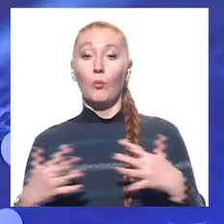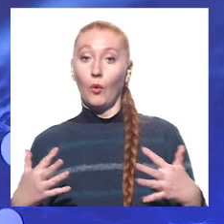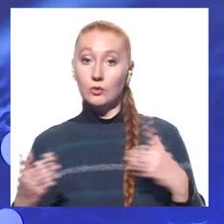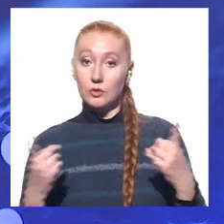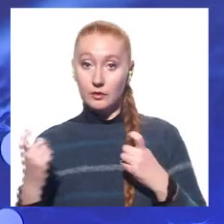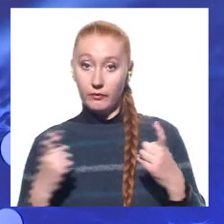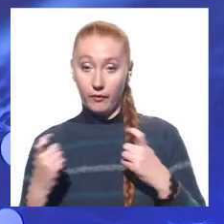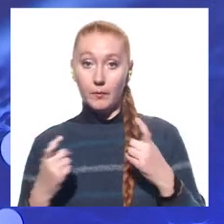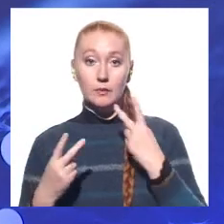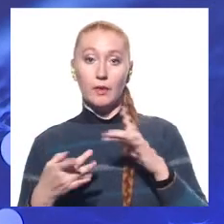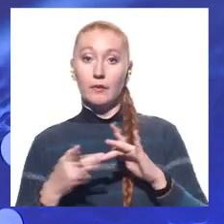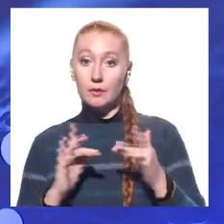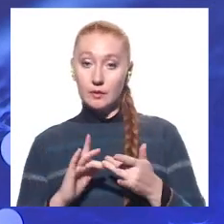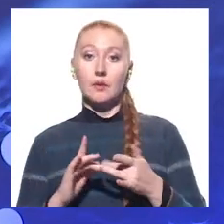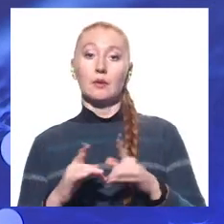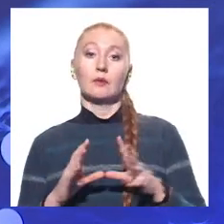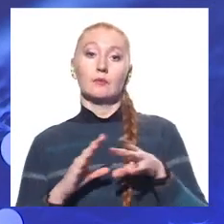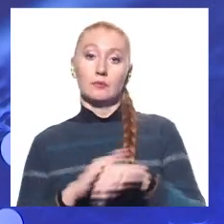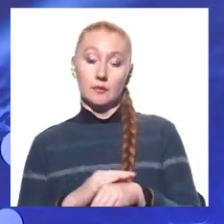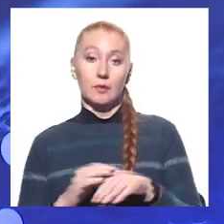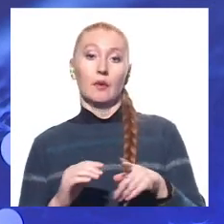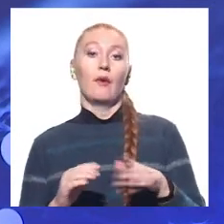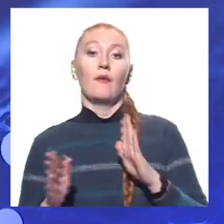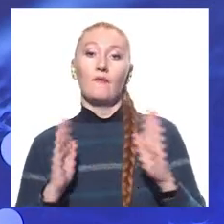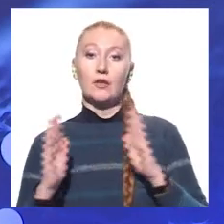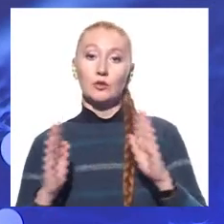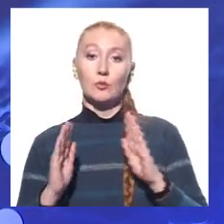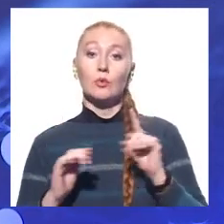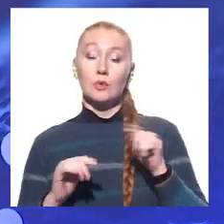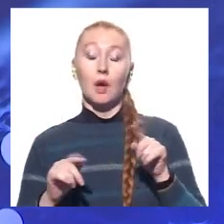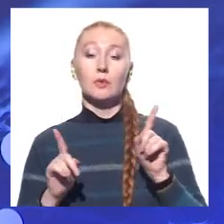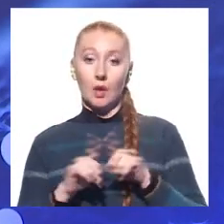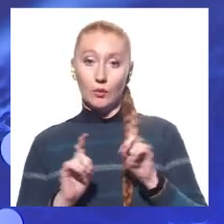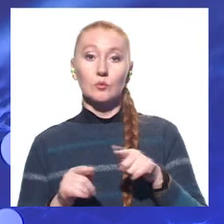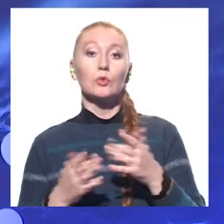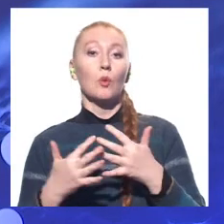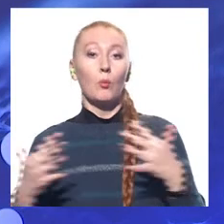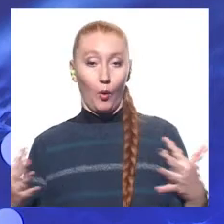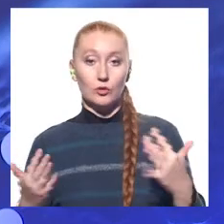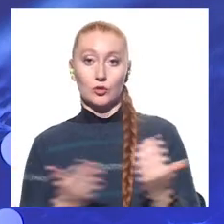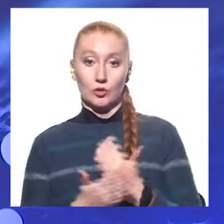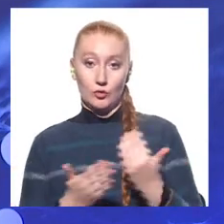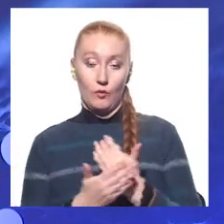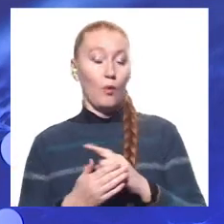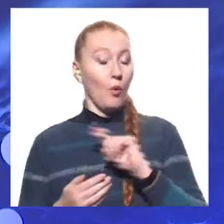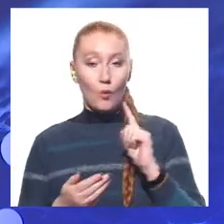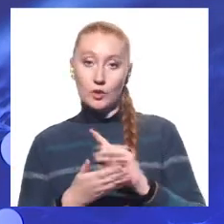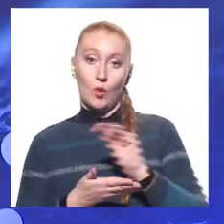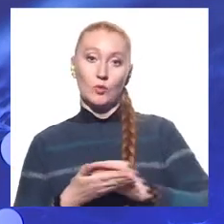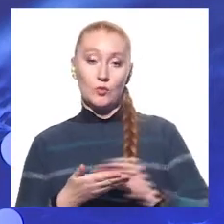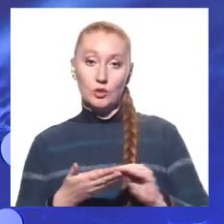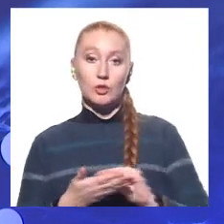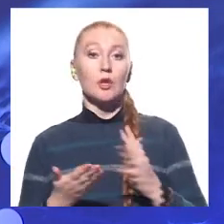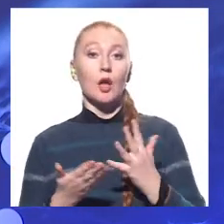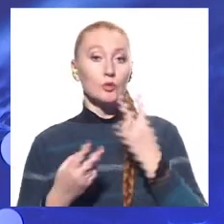інформації шукайте на нашому сайті та долучайтеся до нашої сторінки у Фейсбуці. Там ви також можете знайти більше новин та обов'язково пишіть нам,